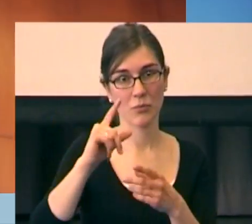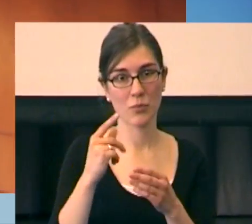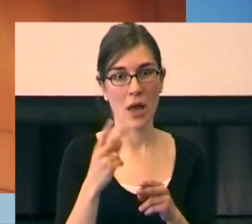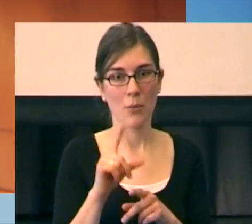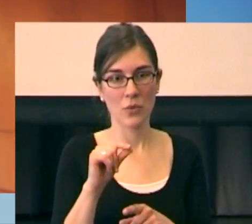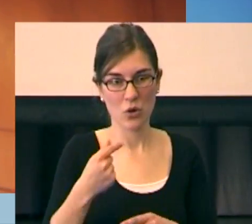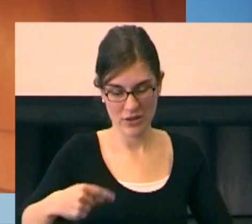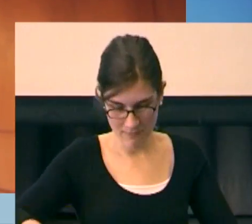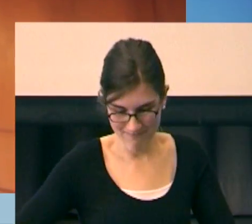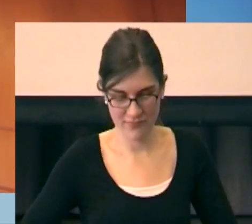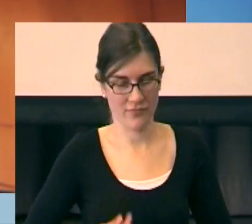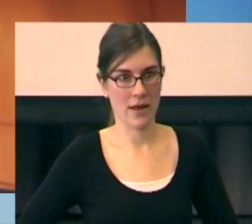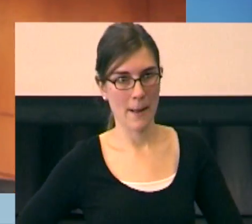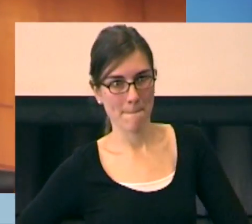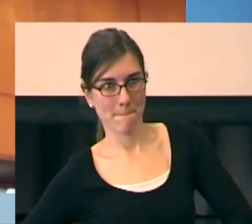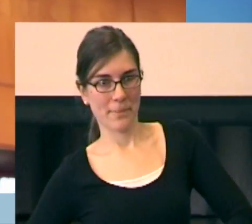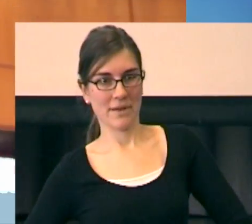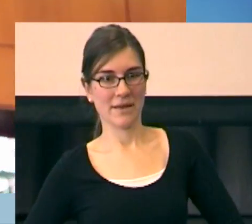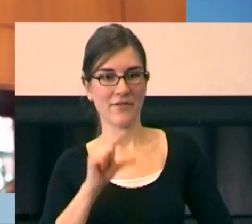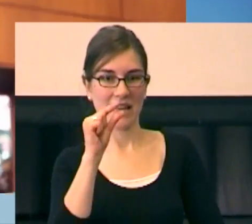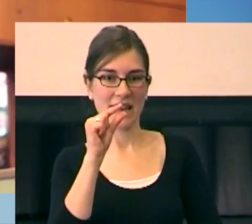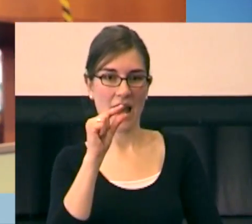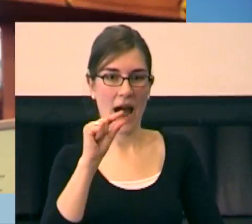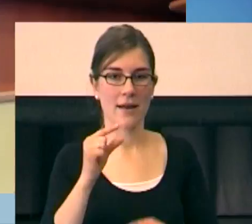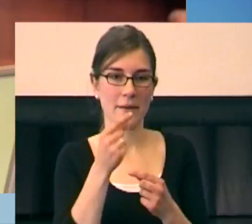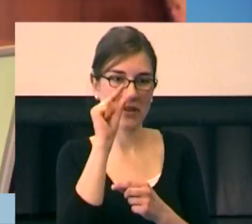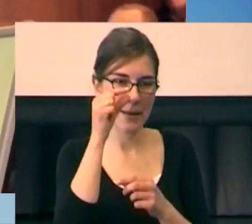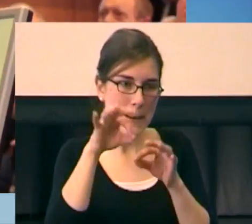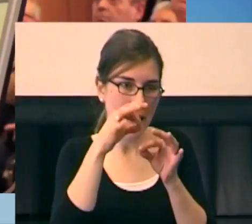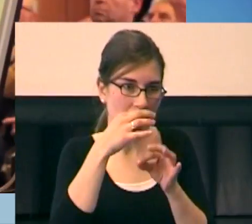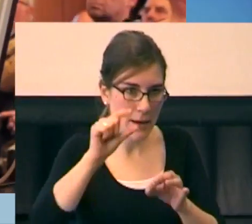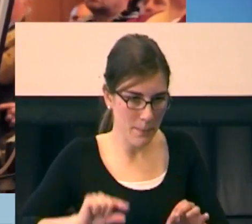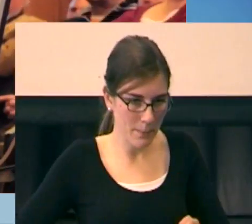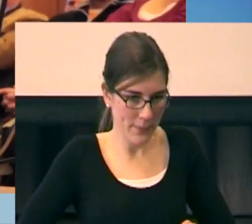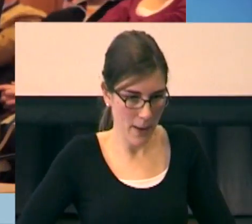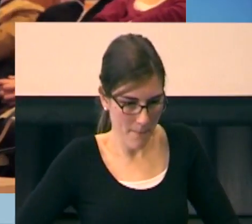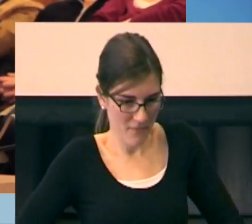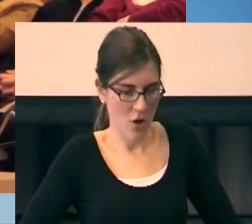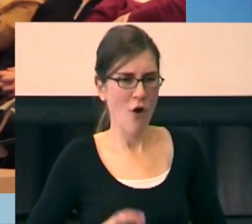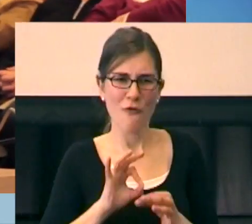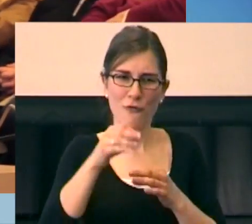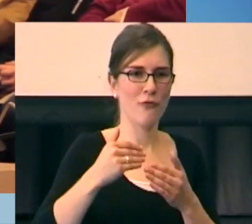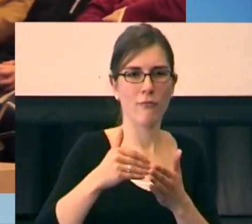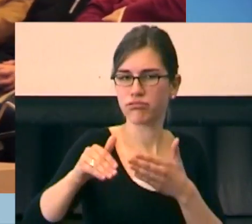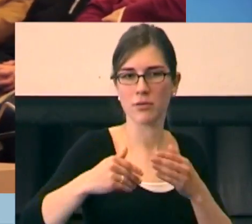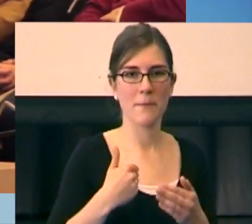in seine Prostata hineingespickt, die die Prostata von innen bestrahlt. Die bleiben dann praktisch für immer im Patienten drin.